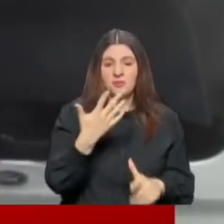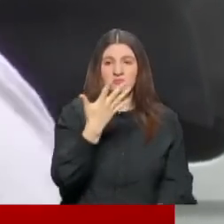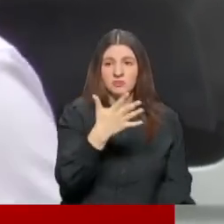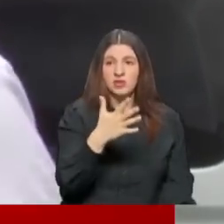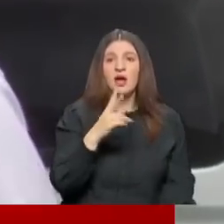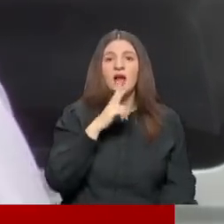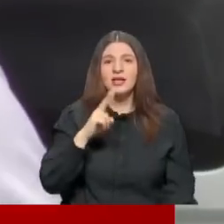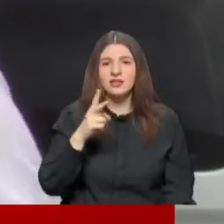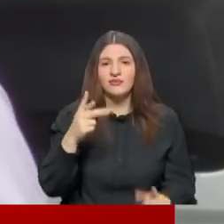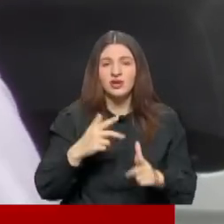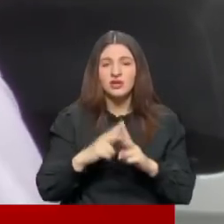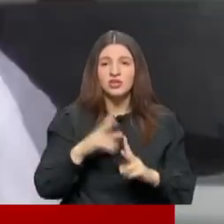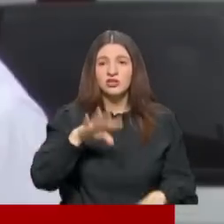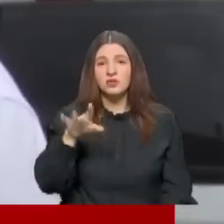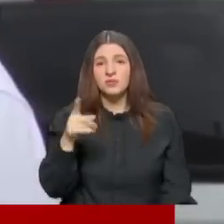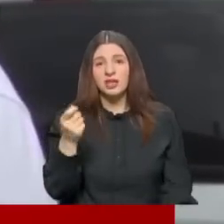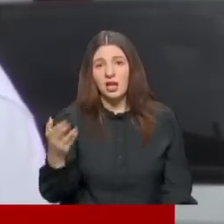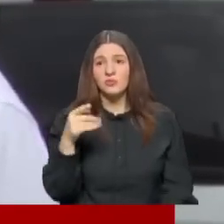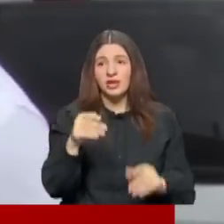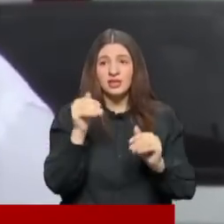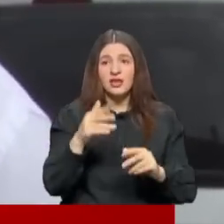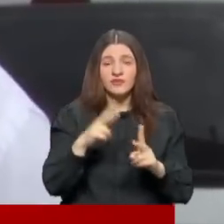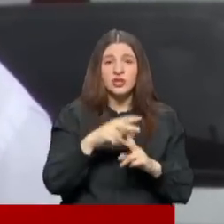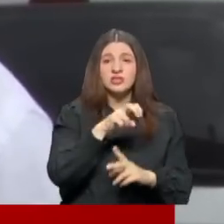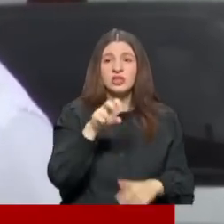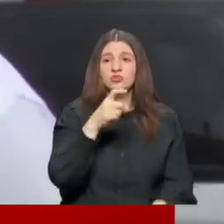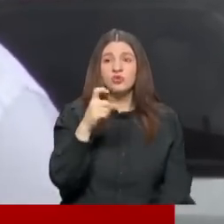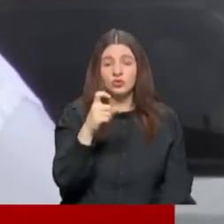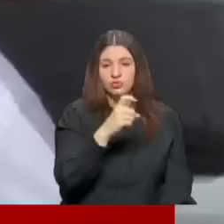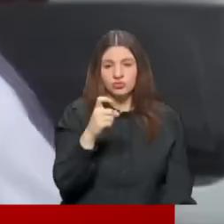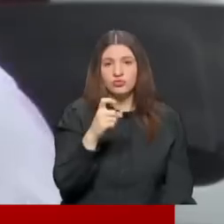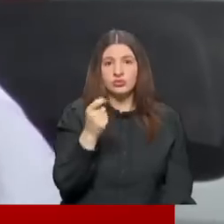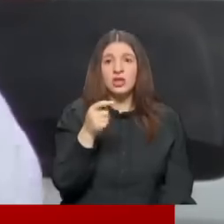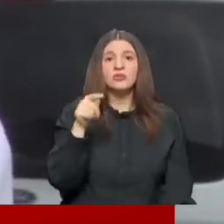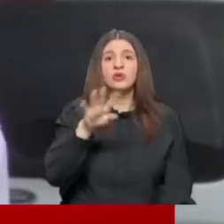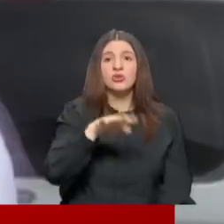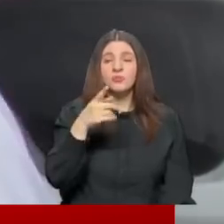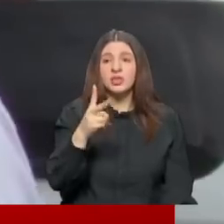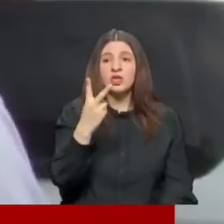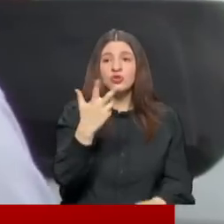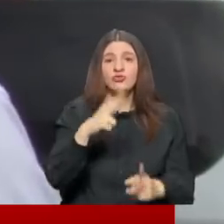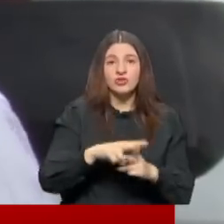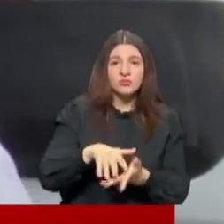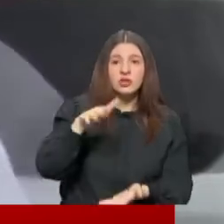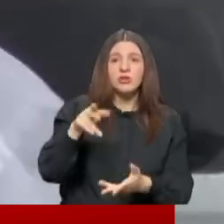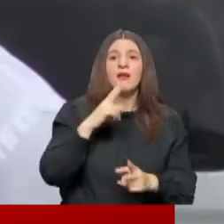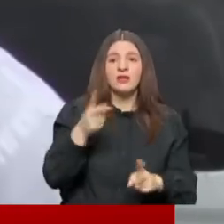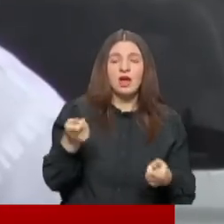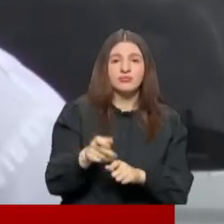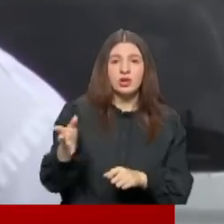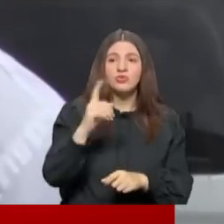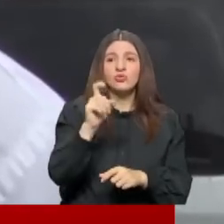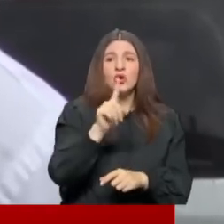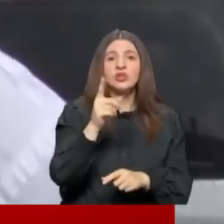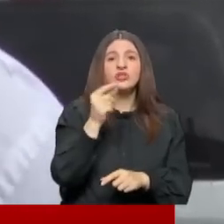elektrik faturası 44 bin lira. Böyle bir şey olur mu ya? Buraya geldiği fatura 8-9 bin liraydı. Şu an 44 bin lira. 2-3 fatura birlikte. Şu an elektrik kapalı. 9-10